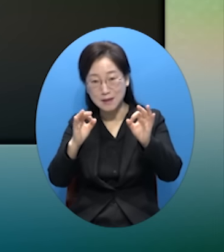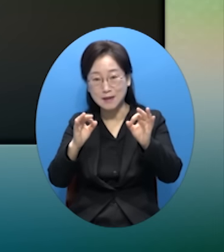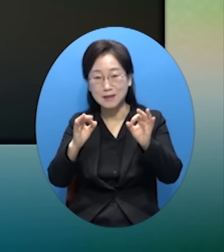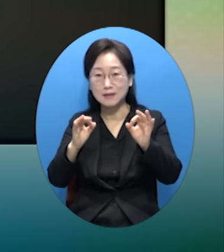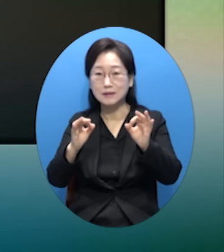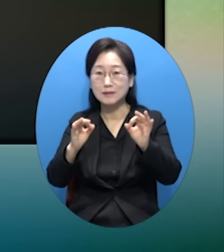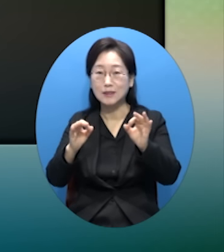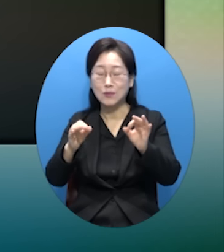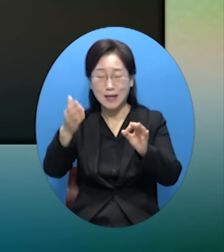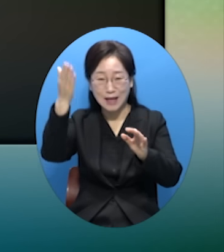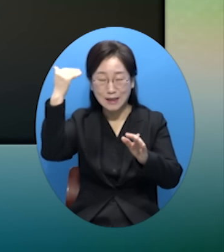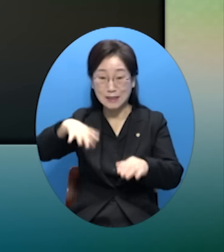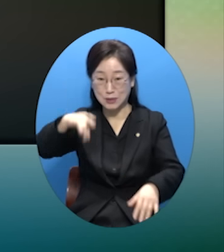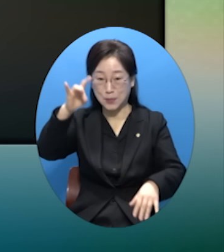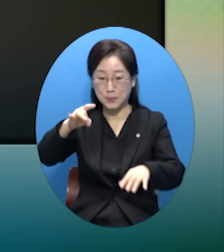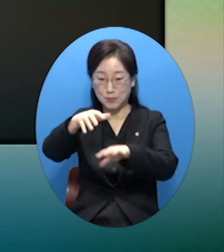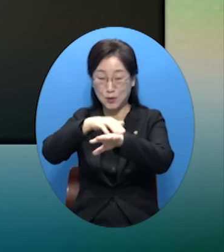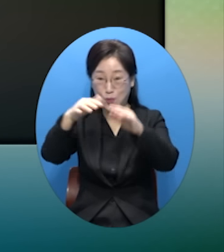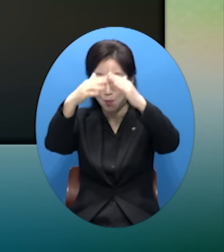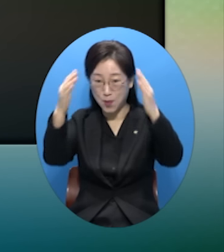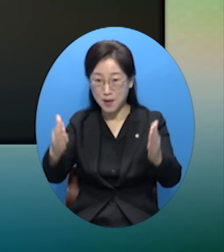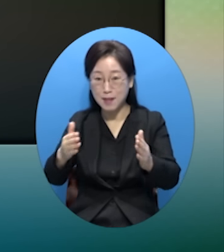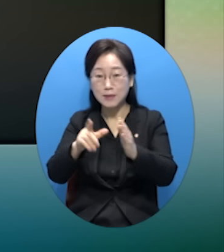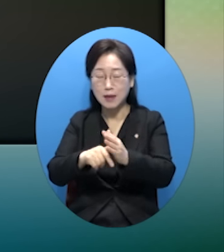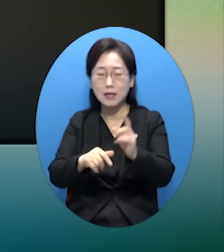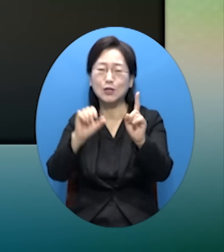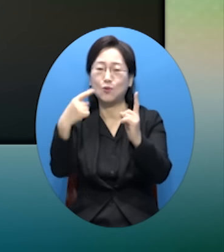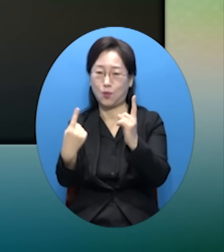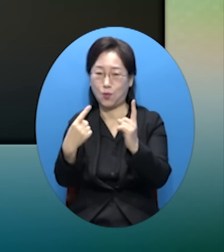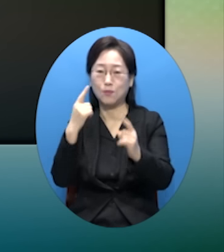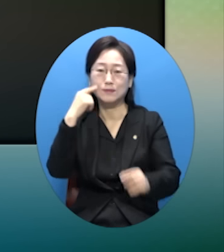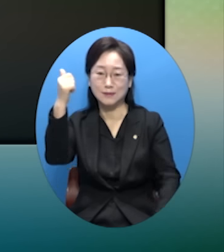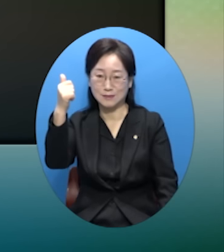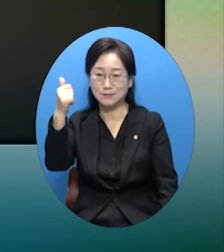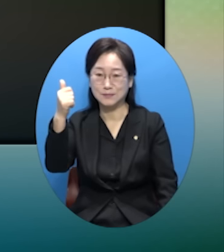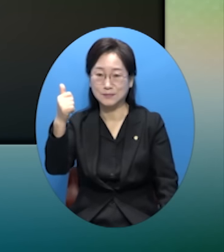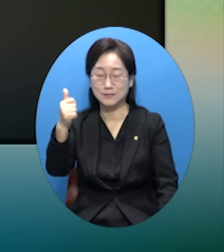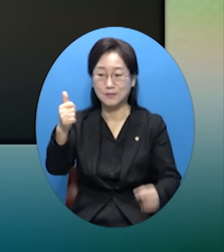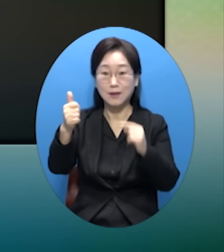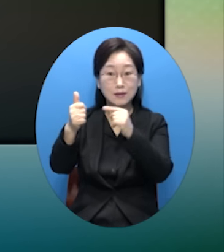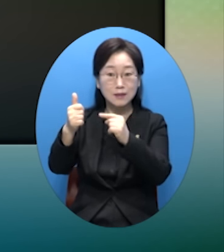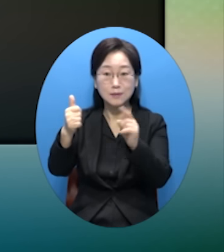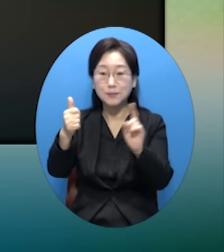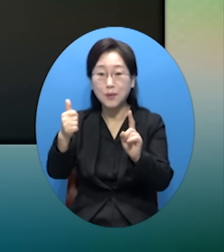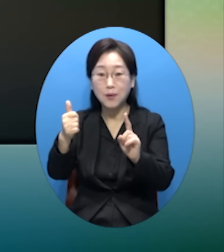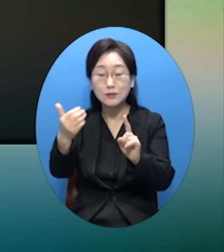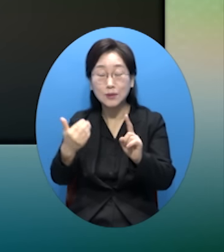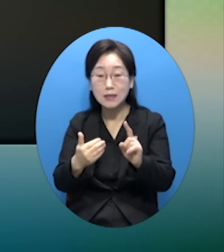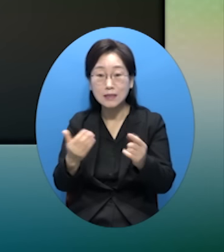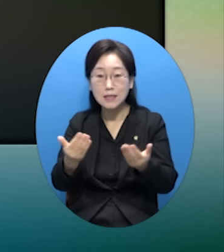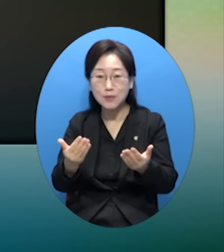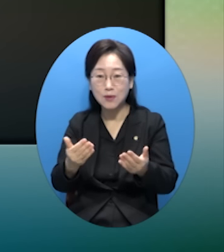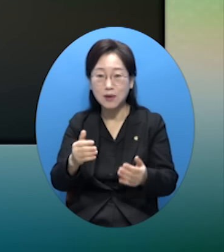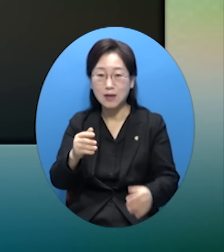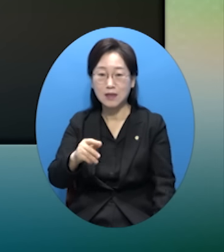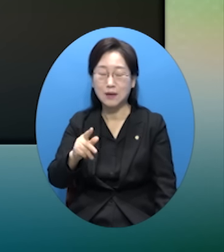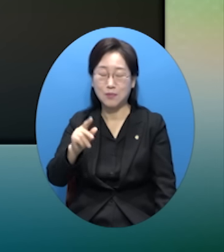우리 천박교실의 제 1호 목사님, 1호 목사님. 저분은 전직이 뭐냐면